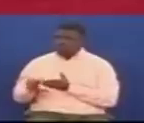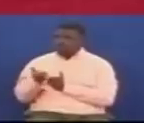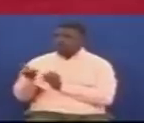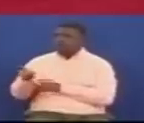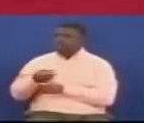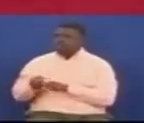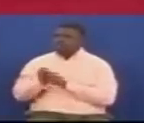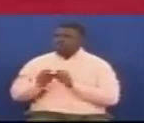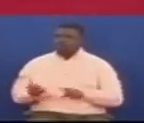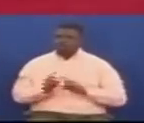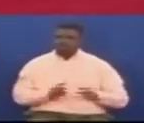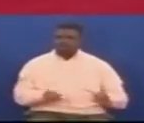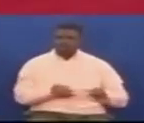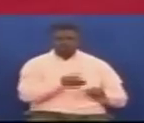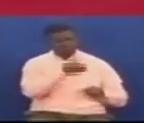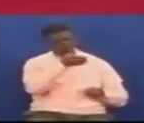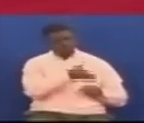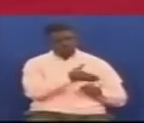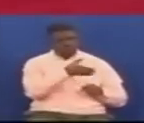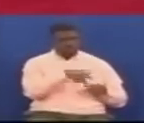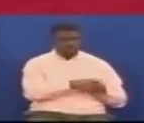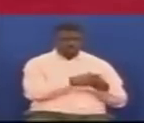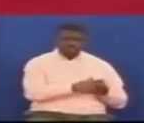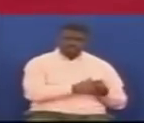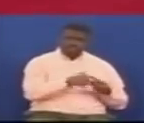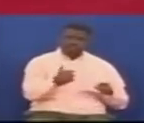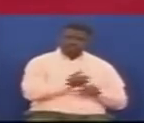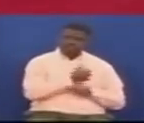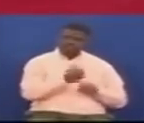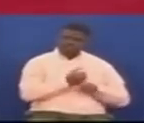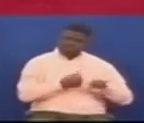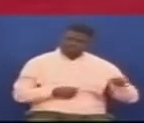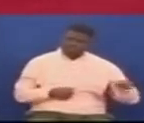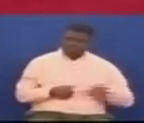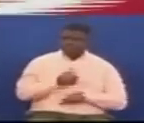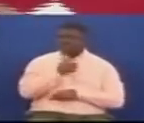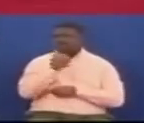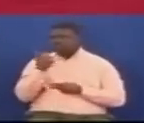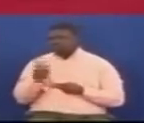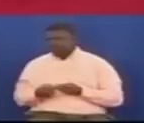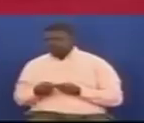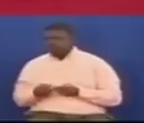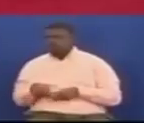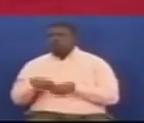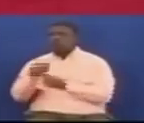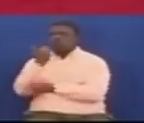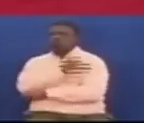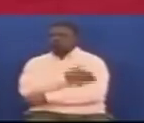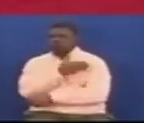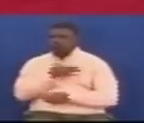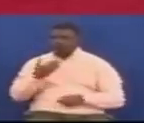madai mbalimbali ya wakandarasi, watoa huduma na watumishi, ambapo takriban shilingi bilioni